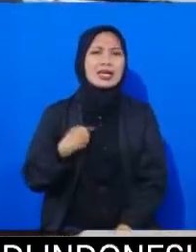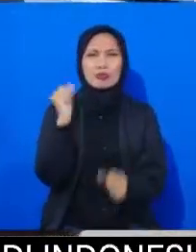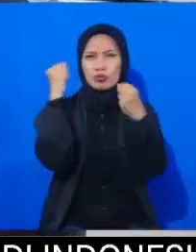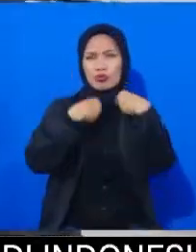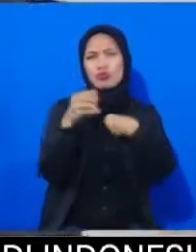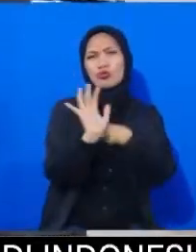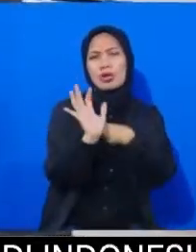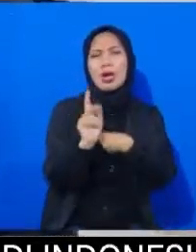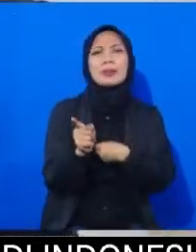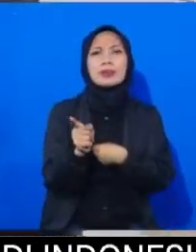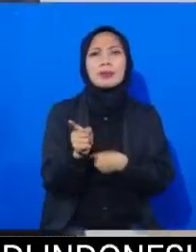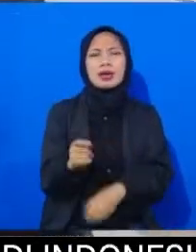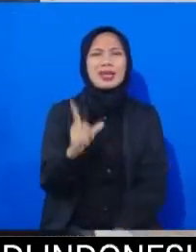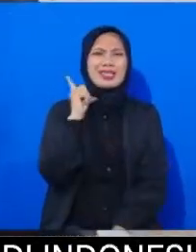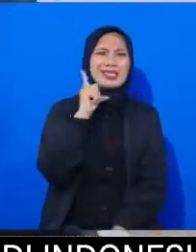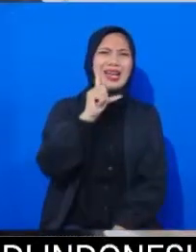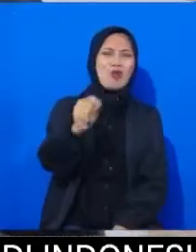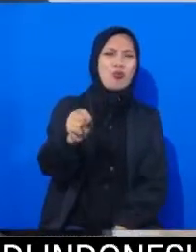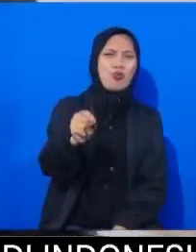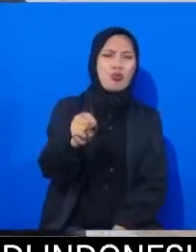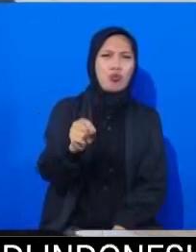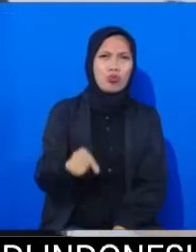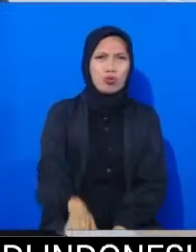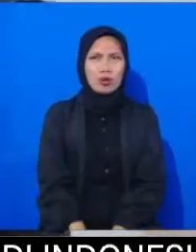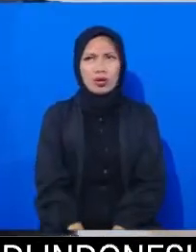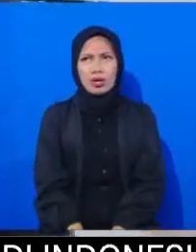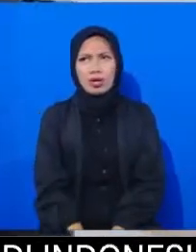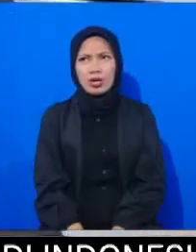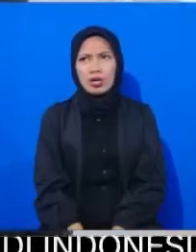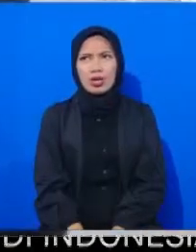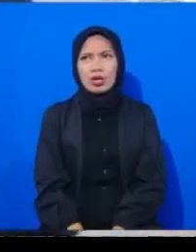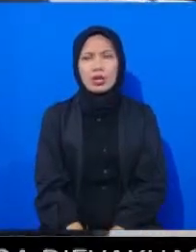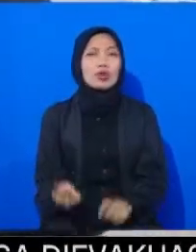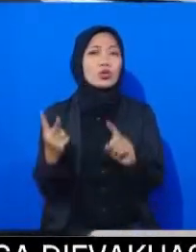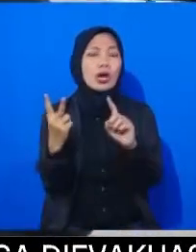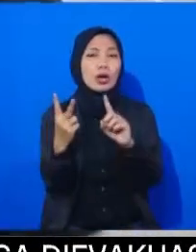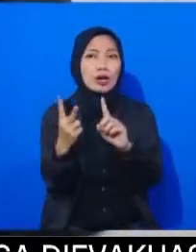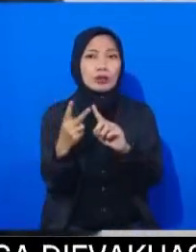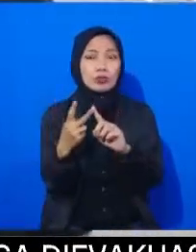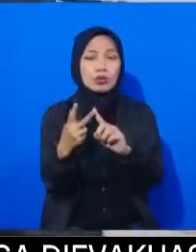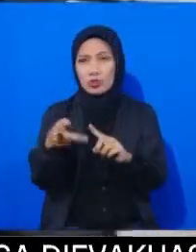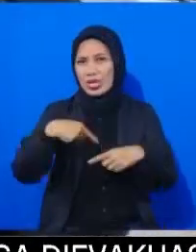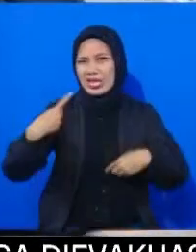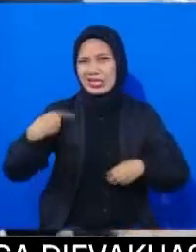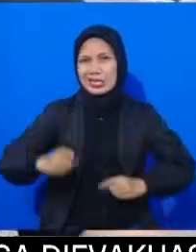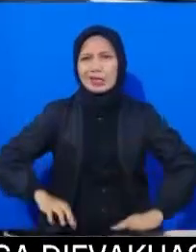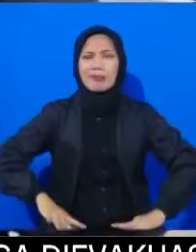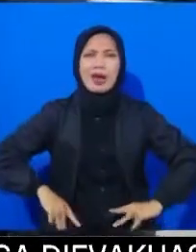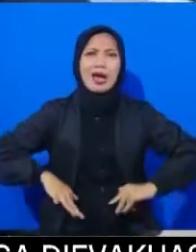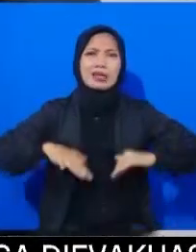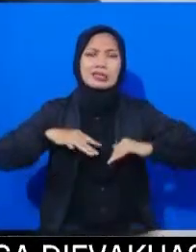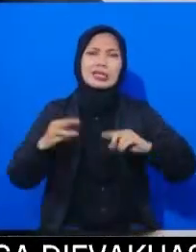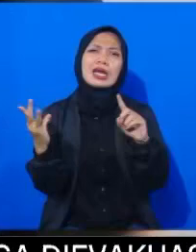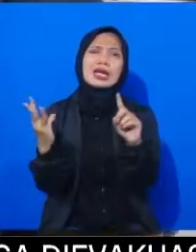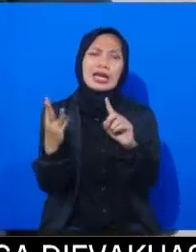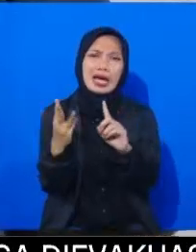dari sini, usaha saya ini kan jauh, terutama. Kedua kalinya tempat banjir. Ketiga kalinya